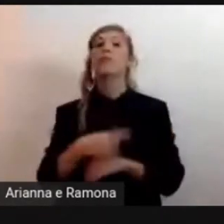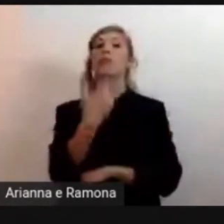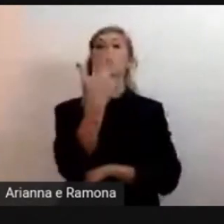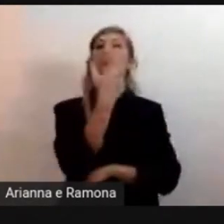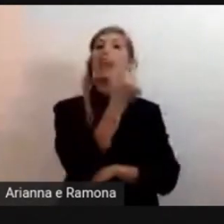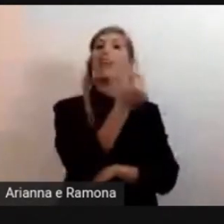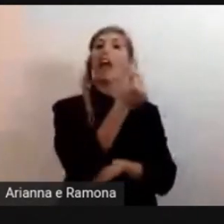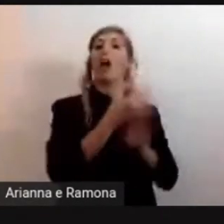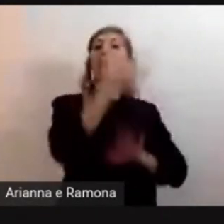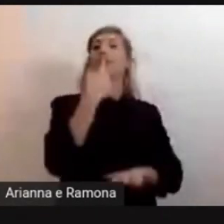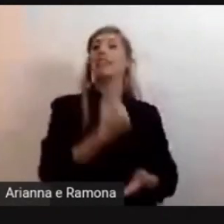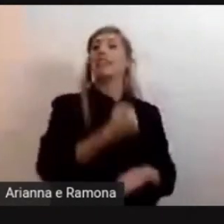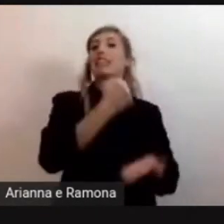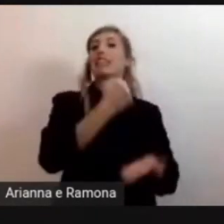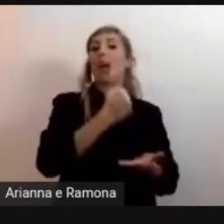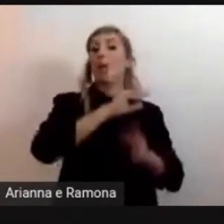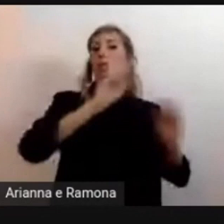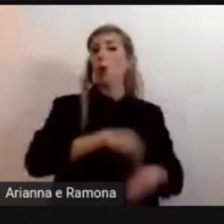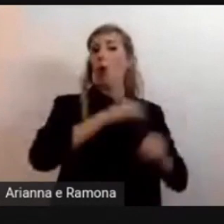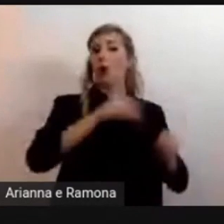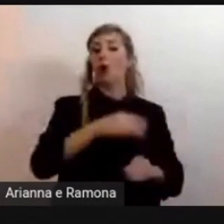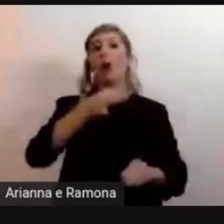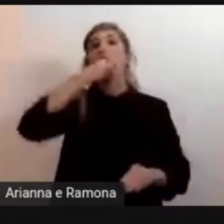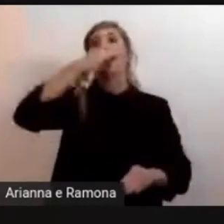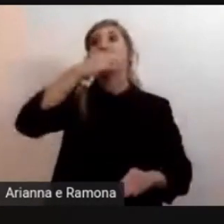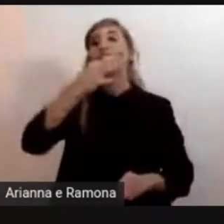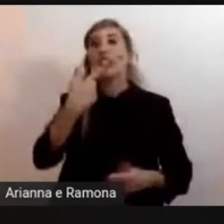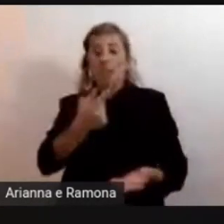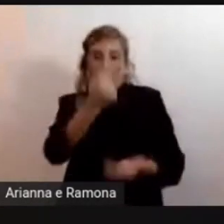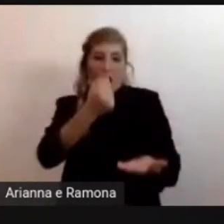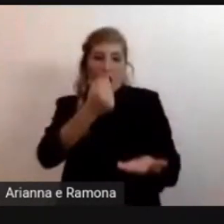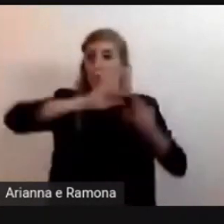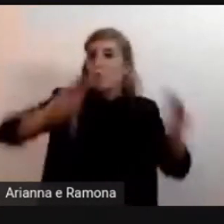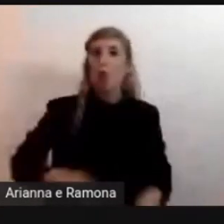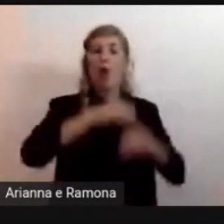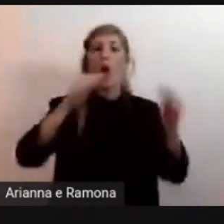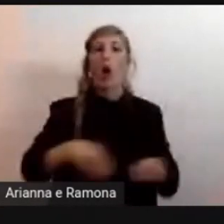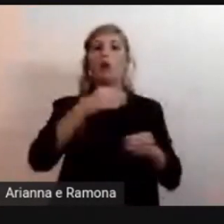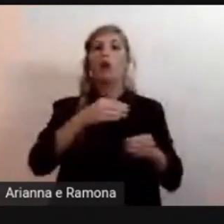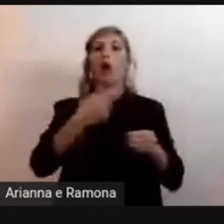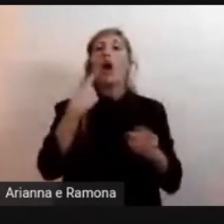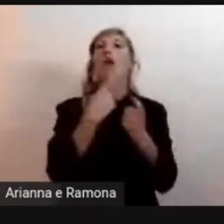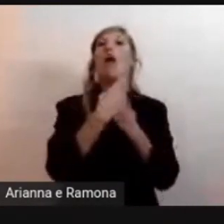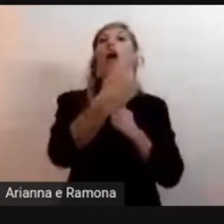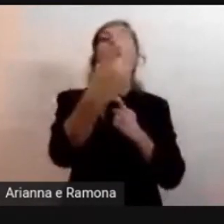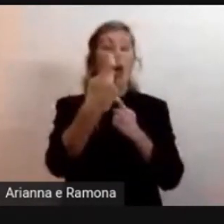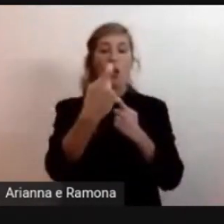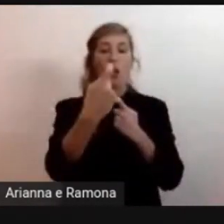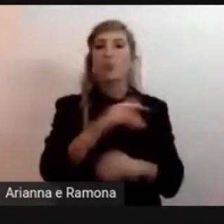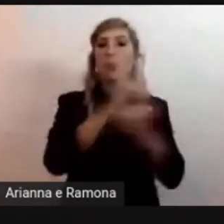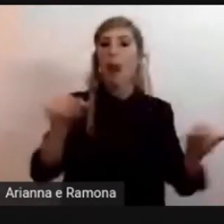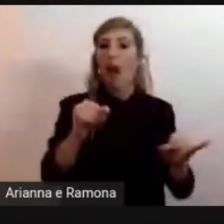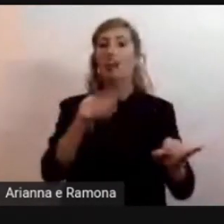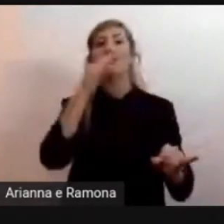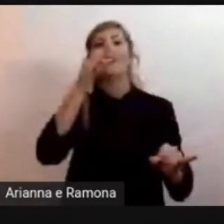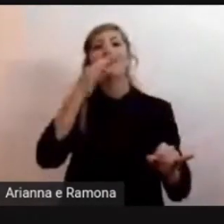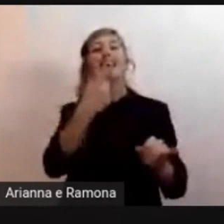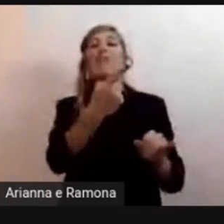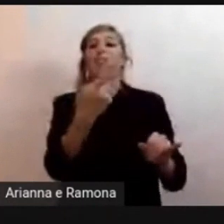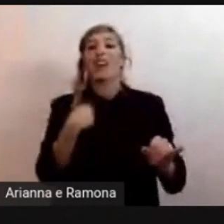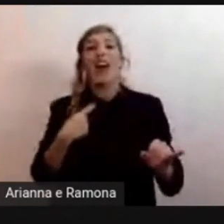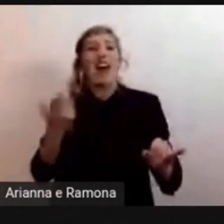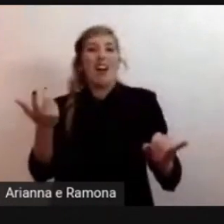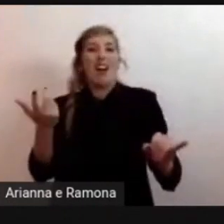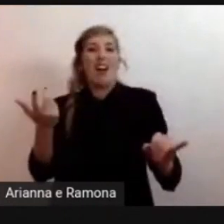sacco vuoto il puro nulla il suo fine non ha mai fine si pone in un futuro è raggiungibile trascinando con sé in